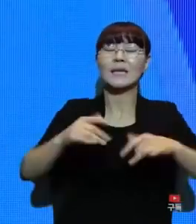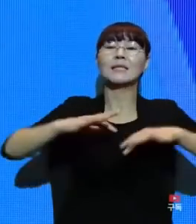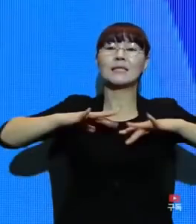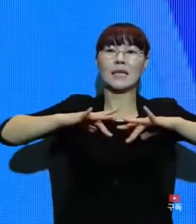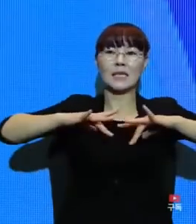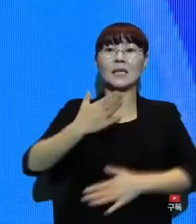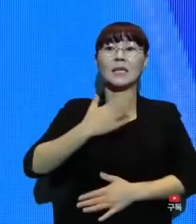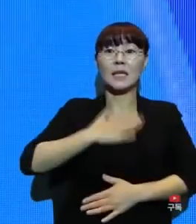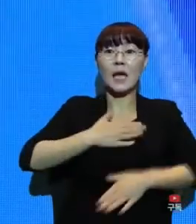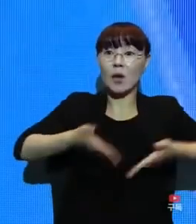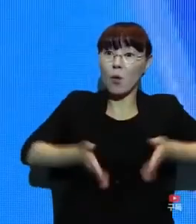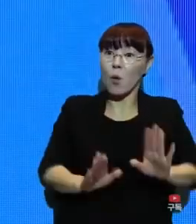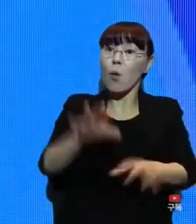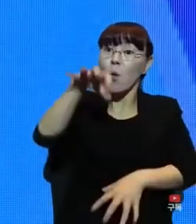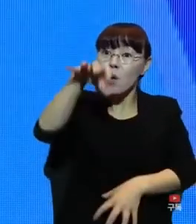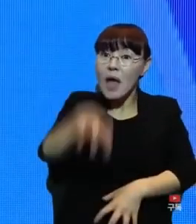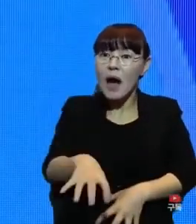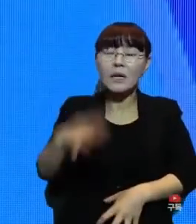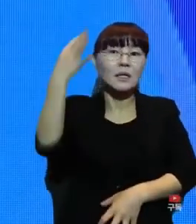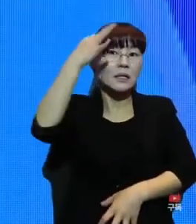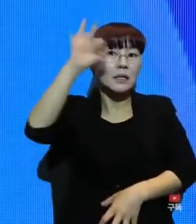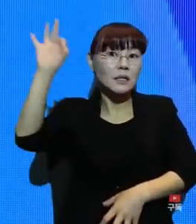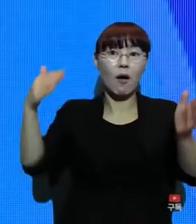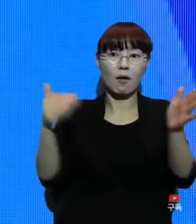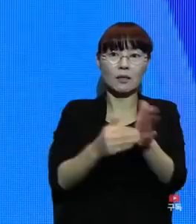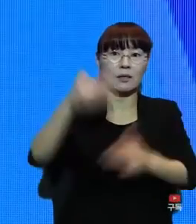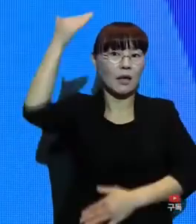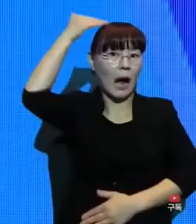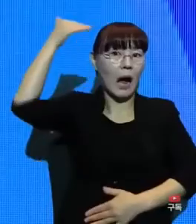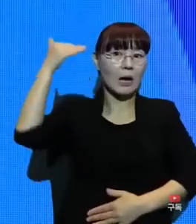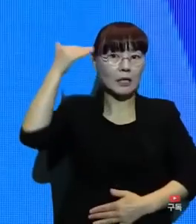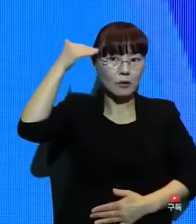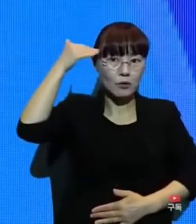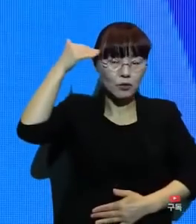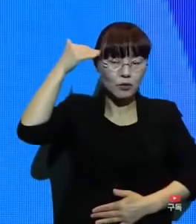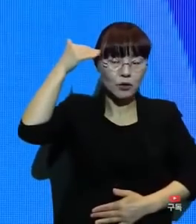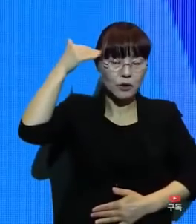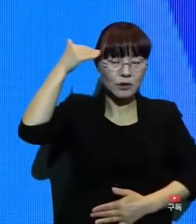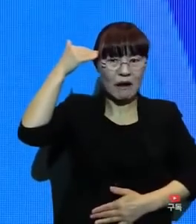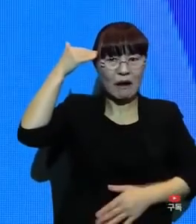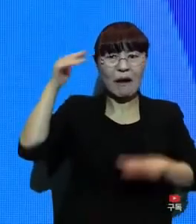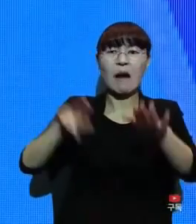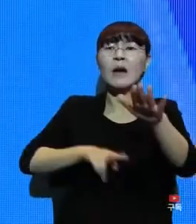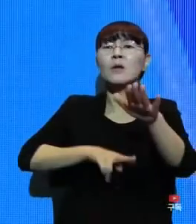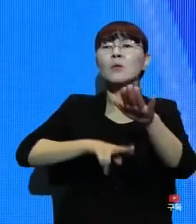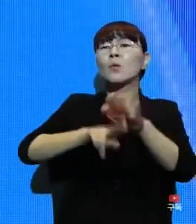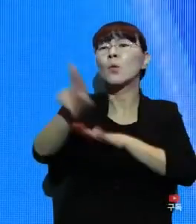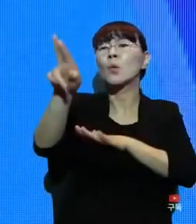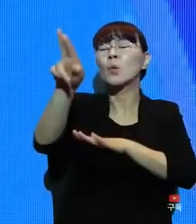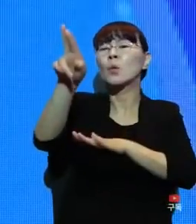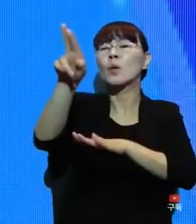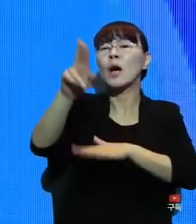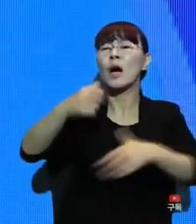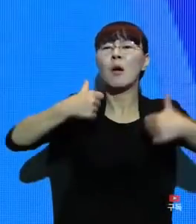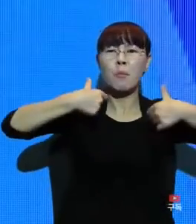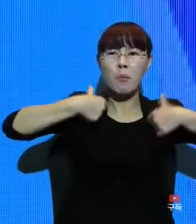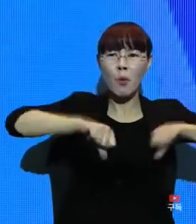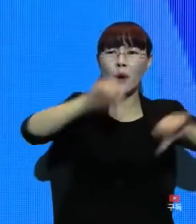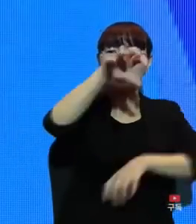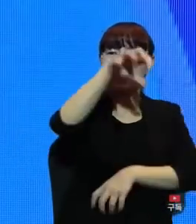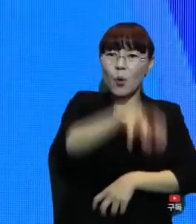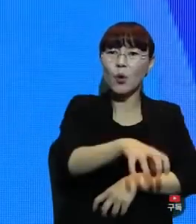고장 으로 만든 것처럼 이 대한민국을 탈출하고 싶은 헤일 조선이 아니고 의지하고